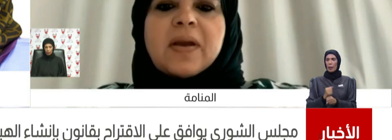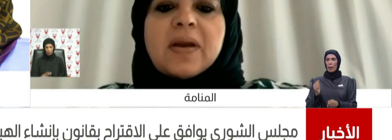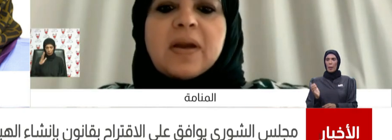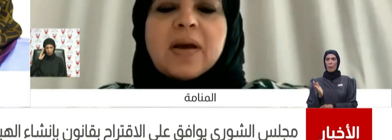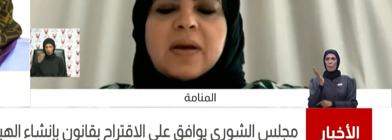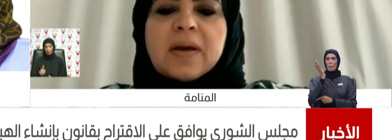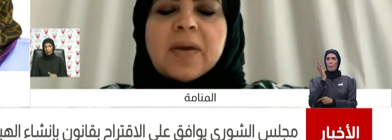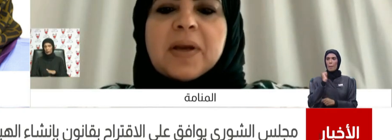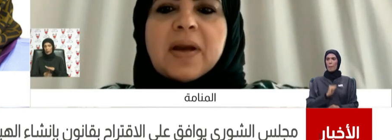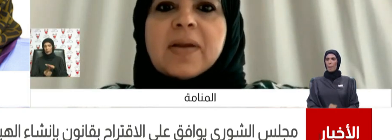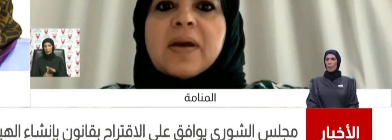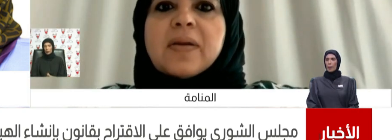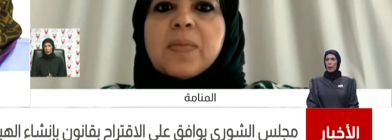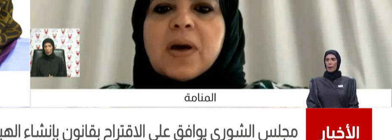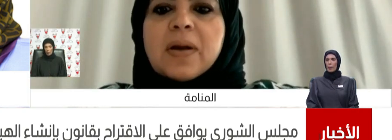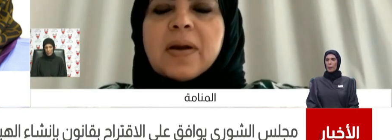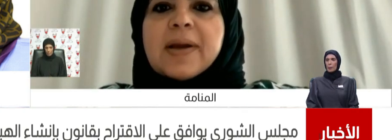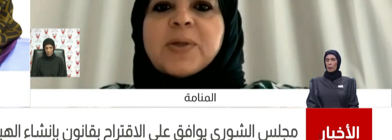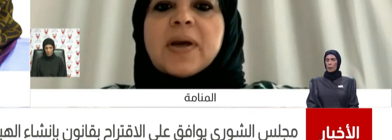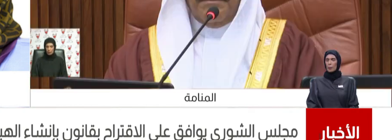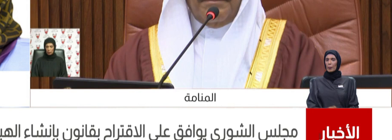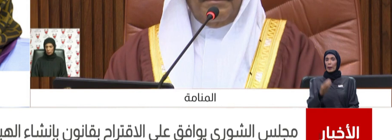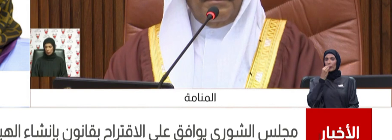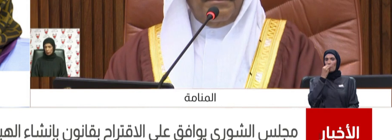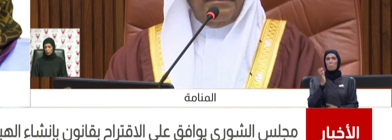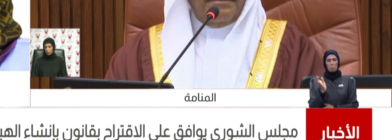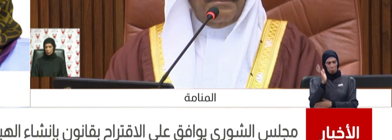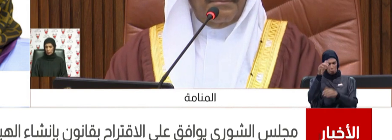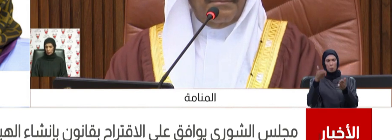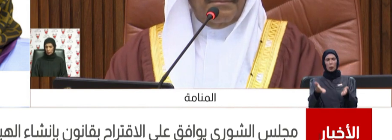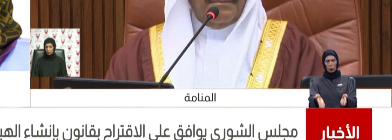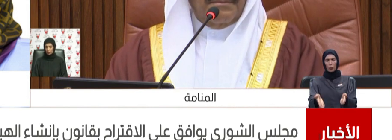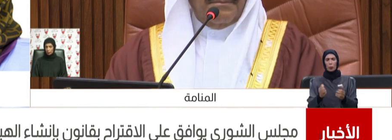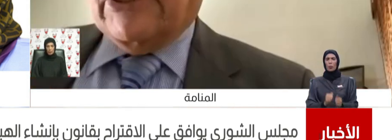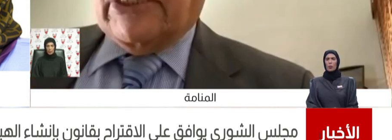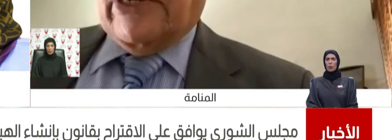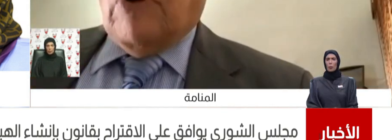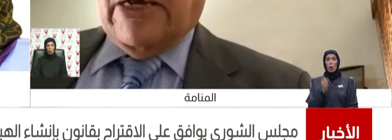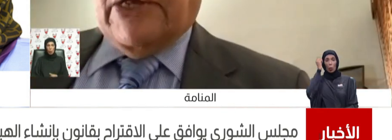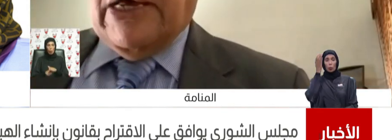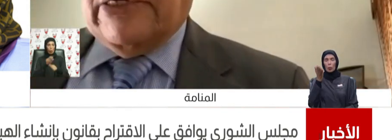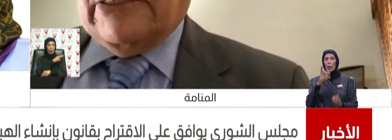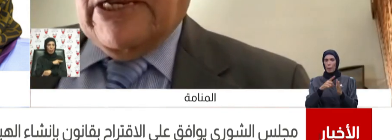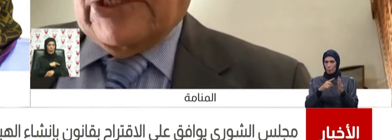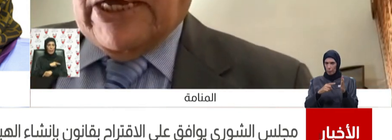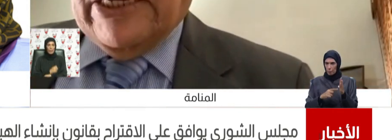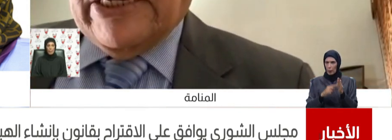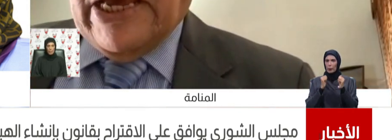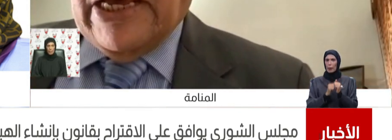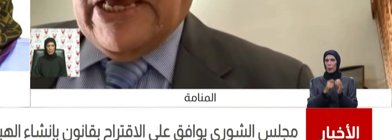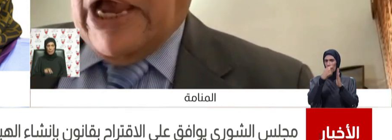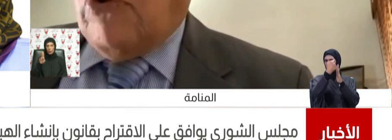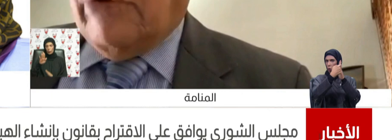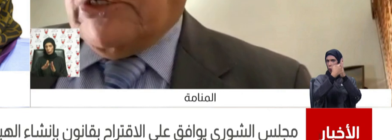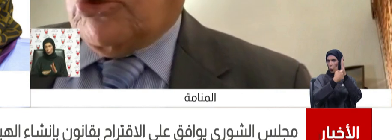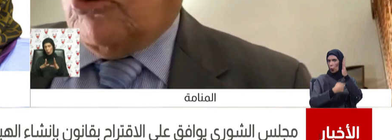مسألة الأمن الغذائي. فإن شاء الله يعني يكون هذا الاقتراح بقانون بعد أن يتم صياغته